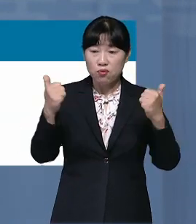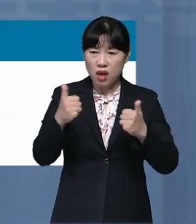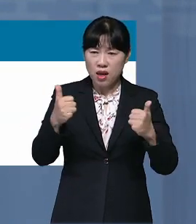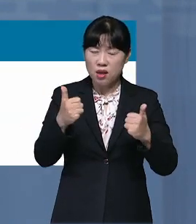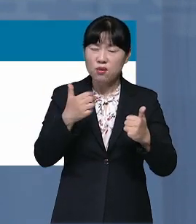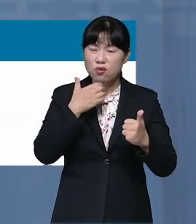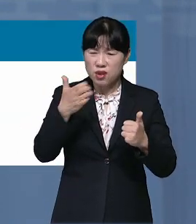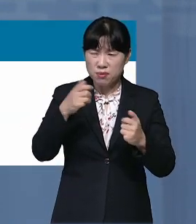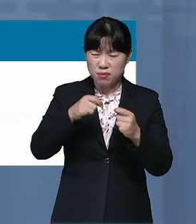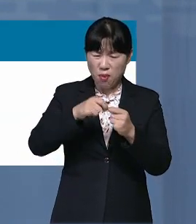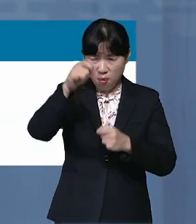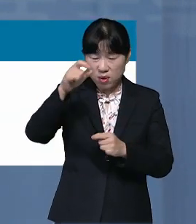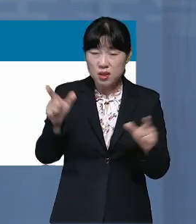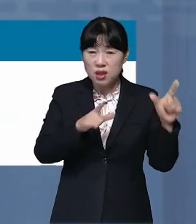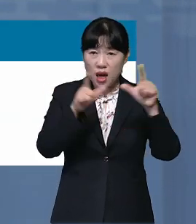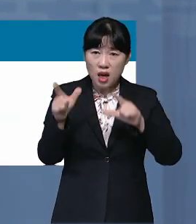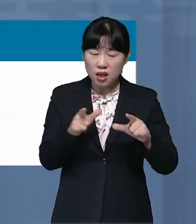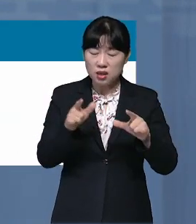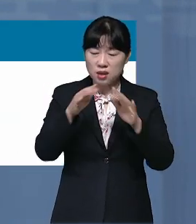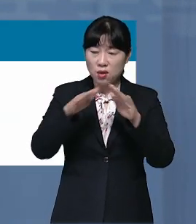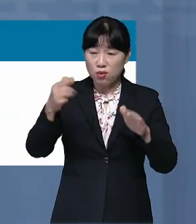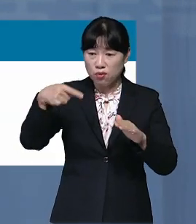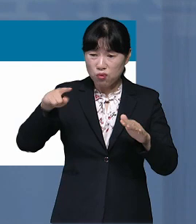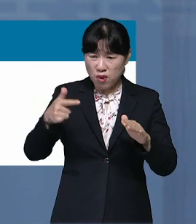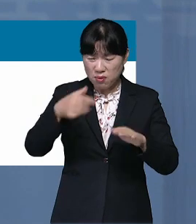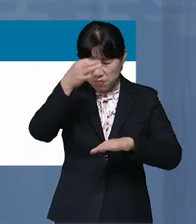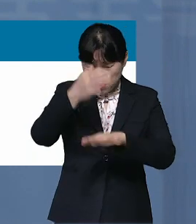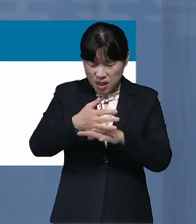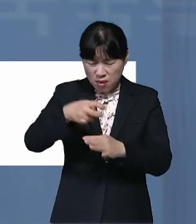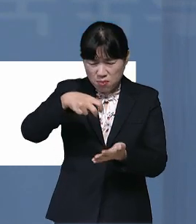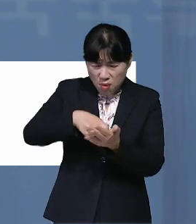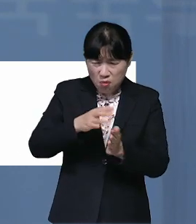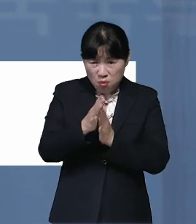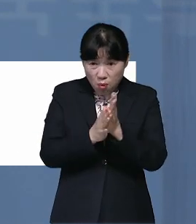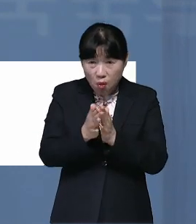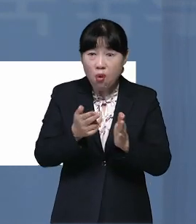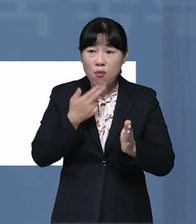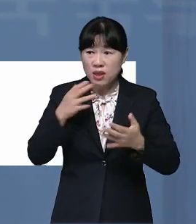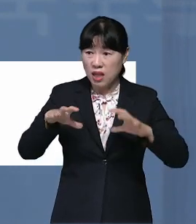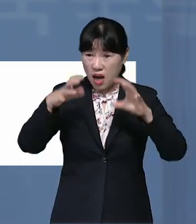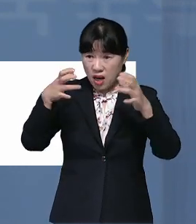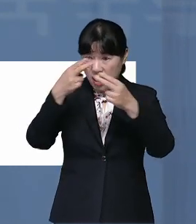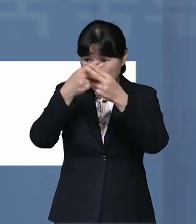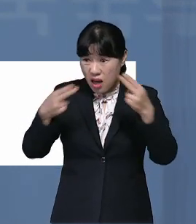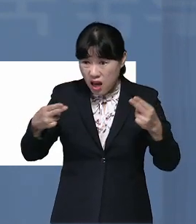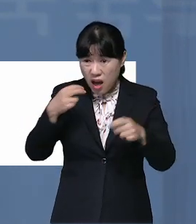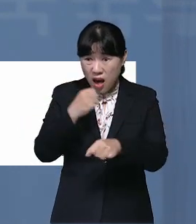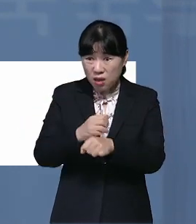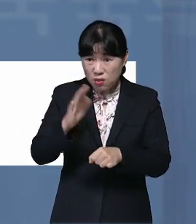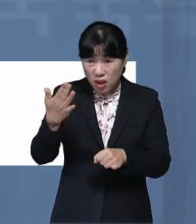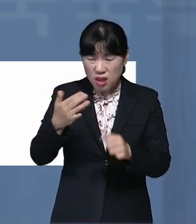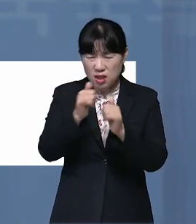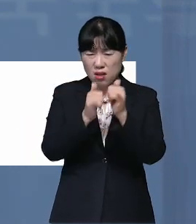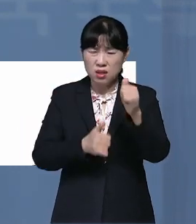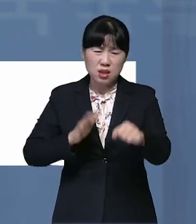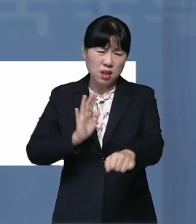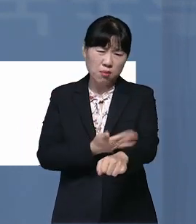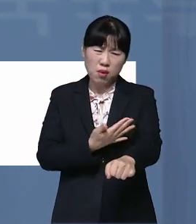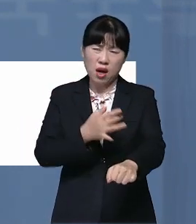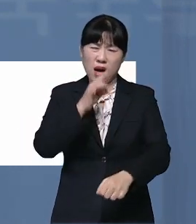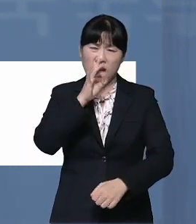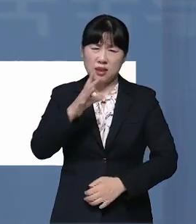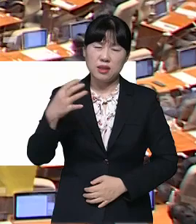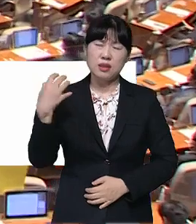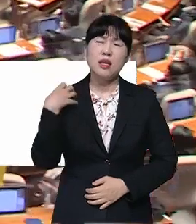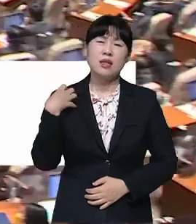전두환이 사죄와 참회의 석고대죄 없이 국간장을 치루게 되는 역사적 5점 을 넘겨서는 안 될 책임이